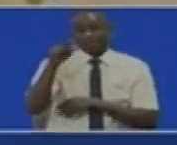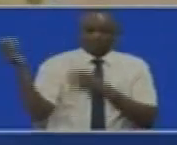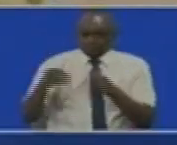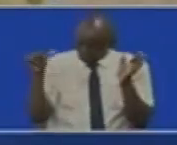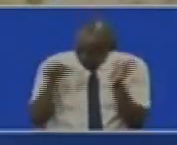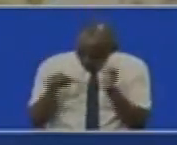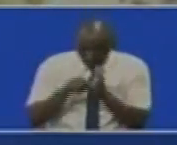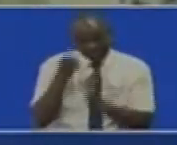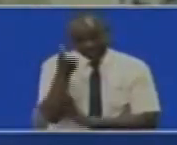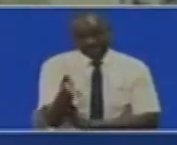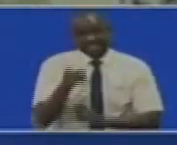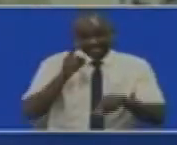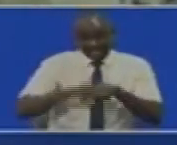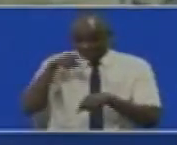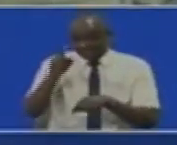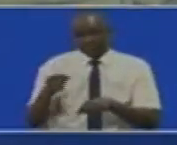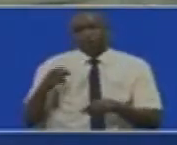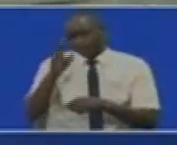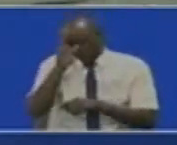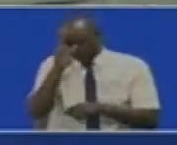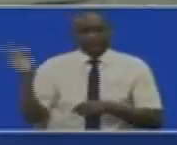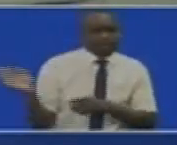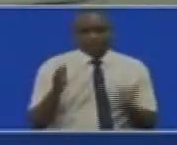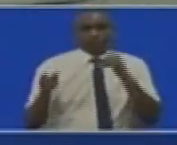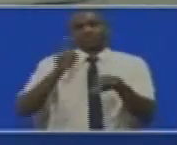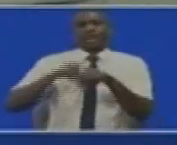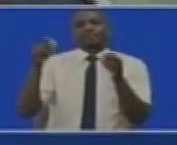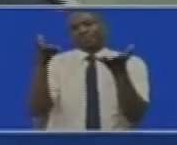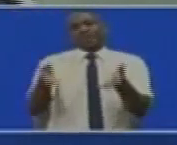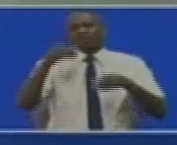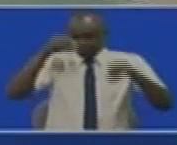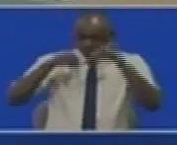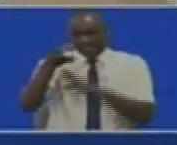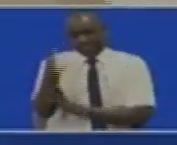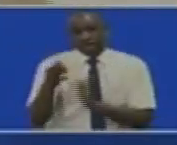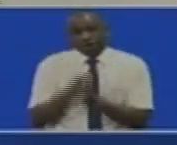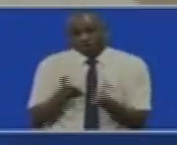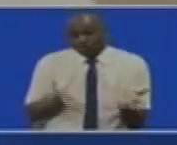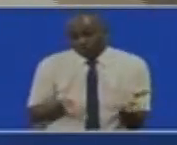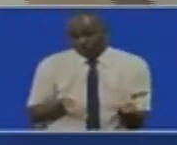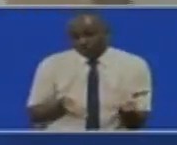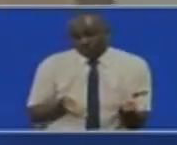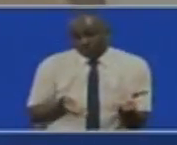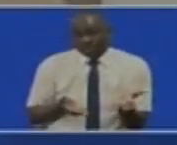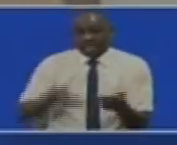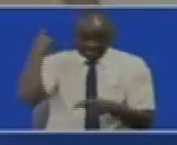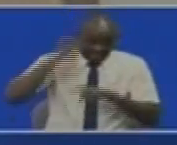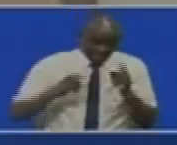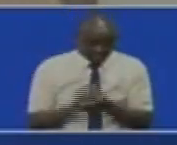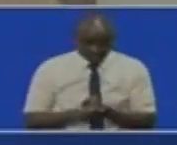kufanya vurugu na kuwashambulia maafisa wa usalama wakati wa vikao vya uchaguzi wa mwenyekiti wa halmashauri ya jimbo hilo mwaka